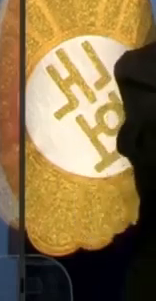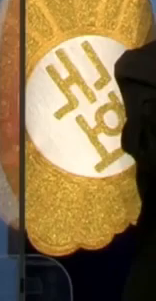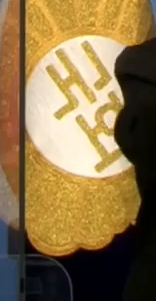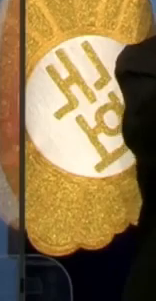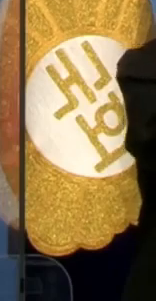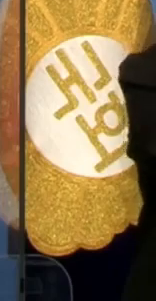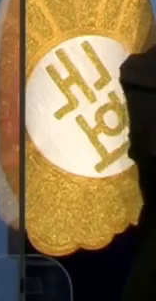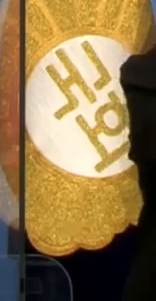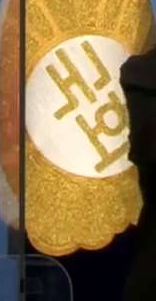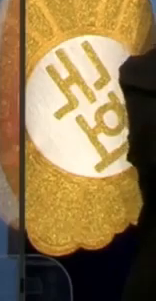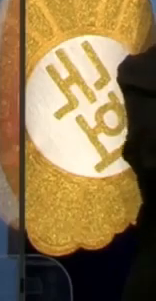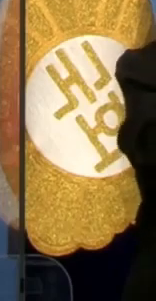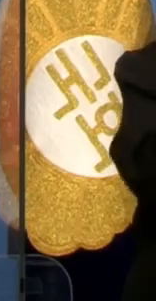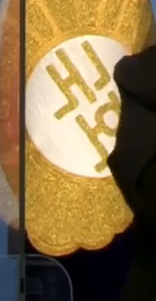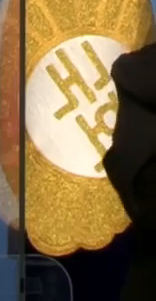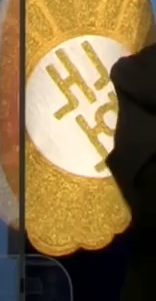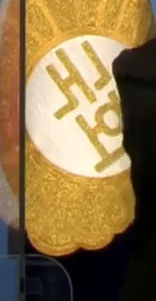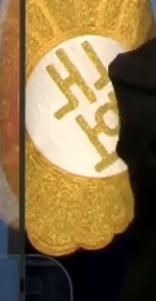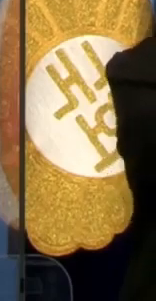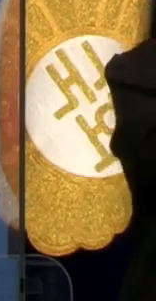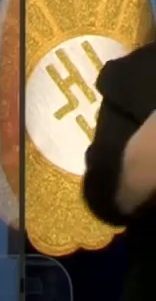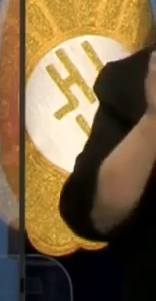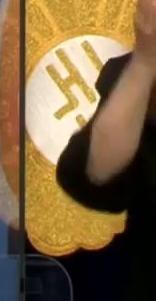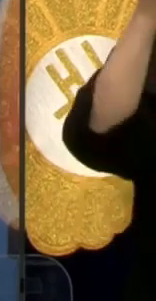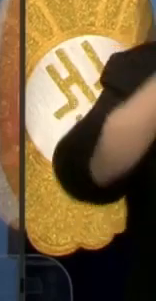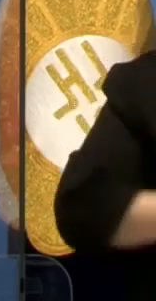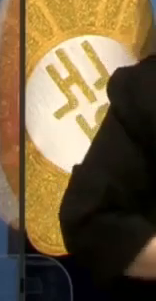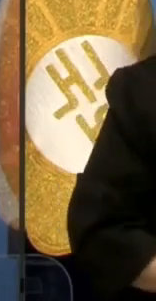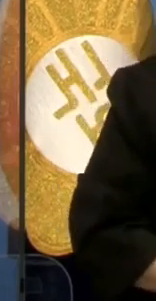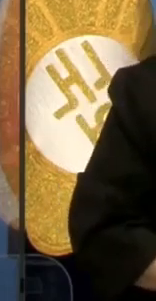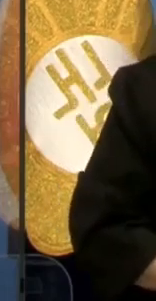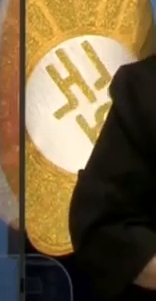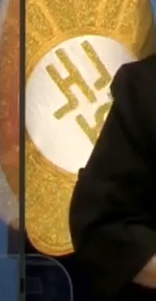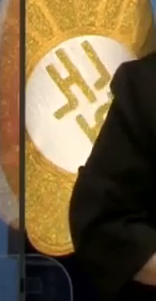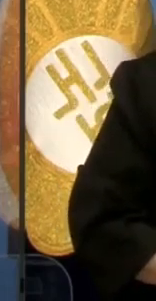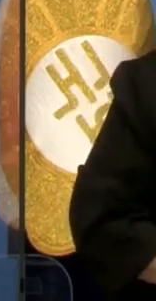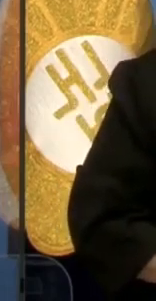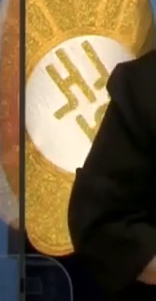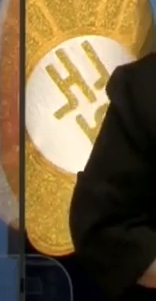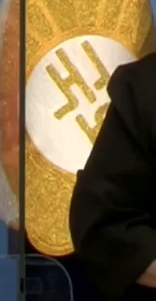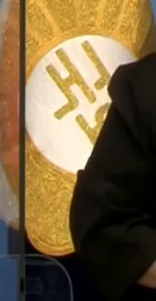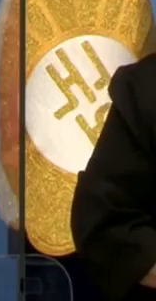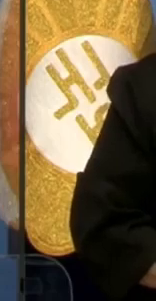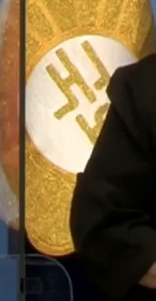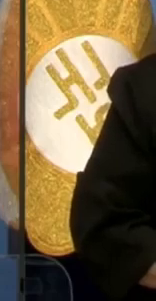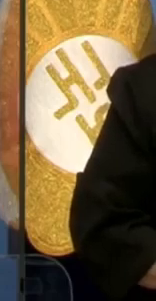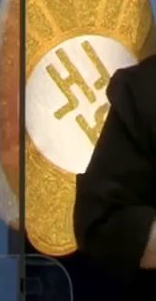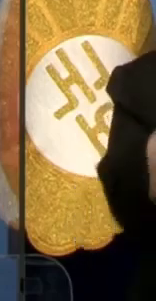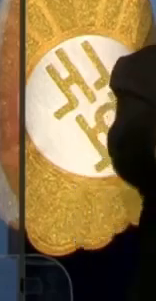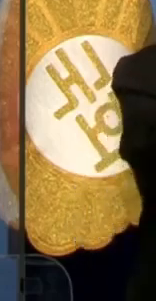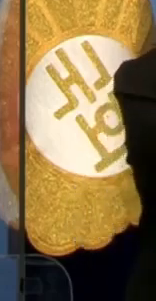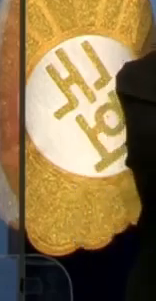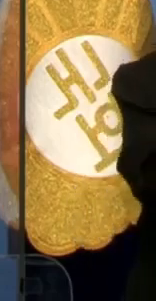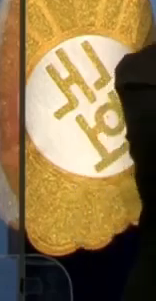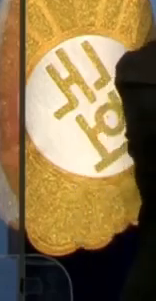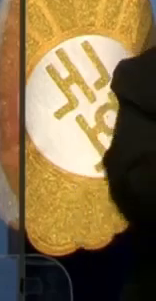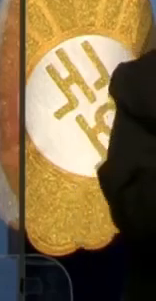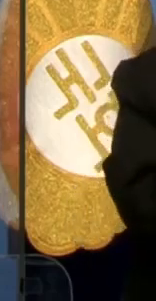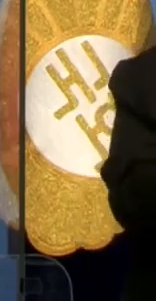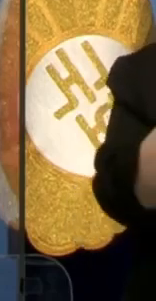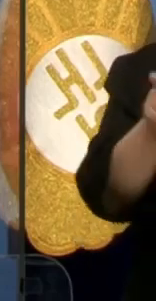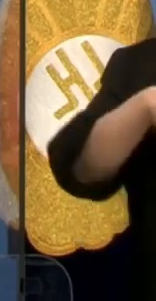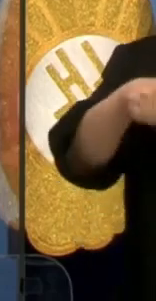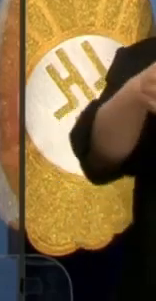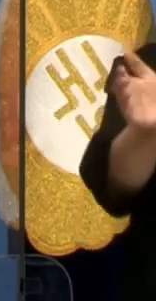결단을 존중하며 크게 환영합니다. 최 전 원장께서 우리 당에 입당하자 여권 인사들은